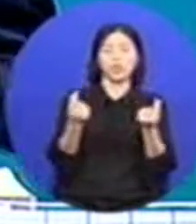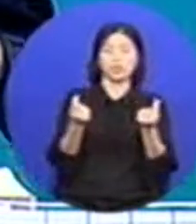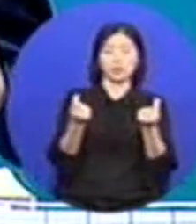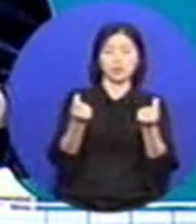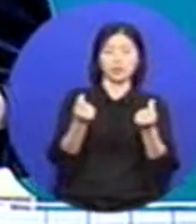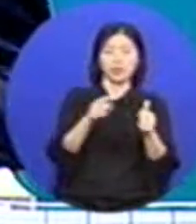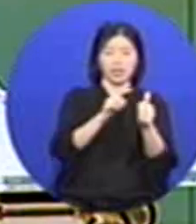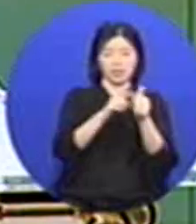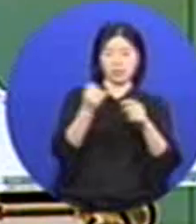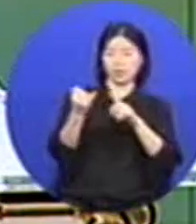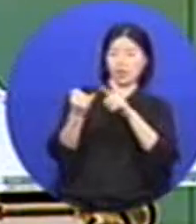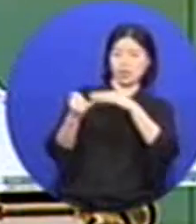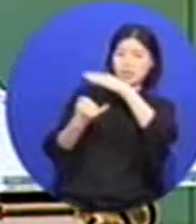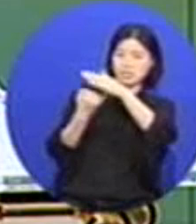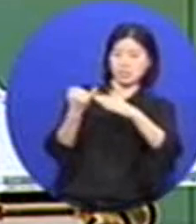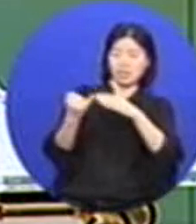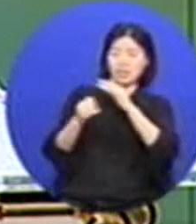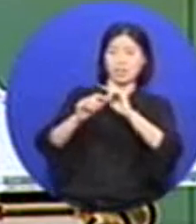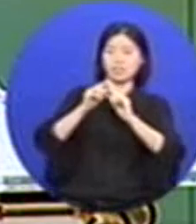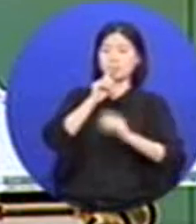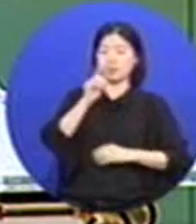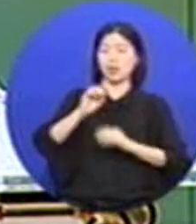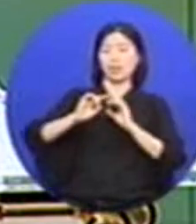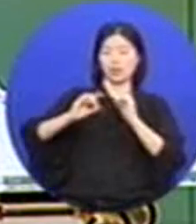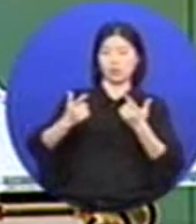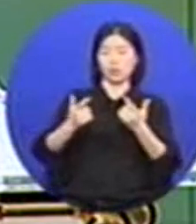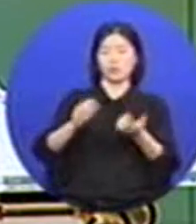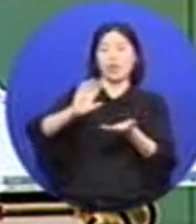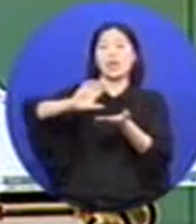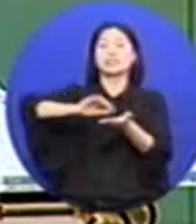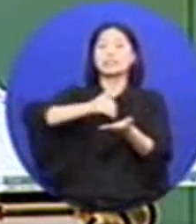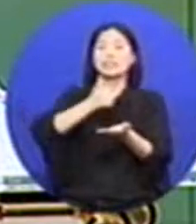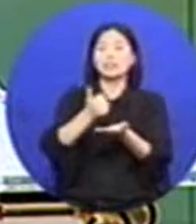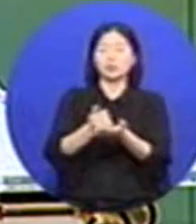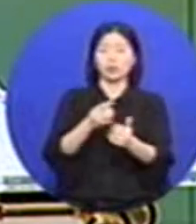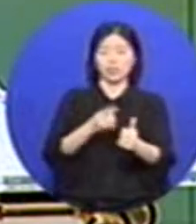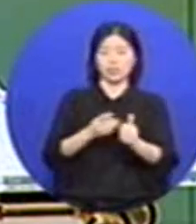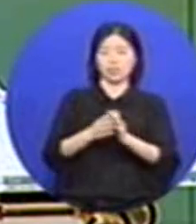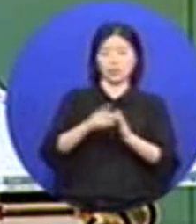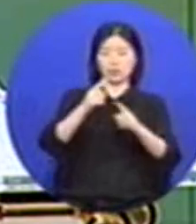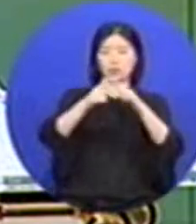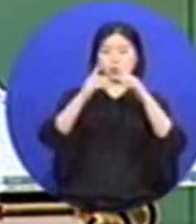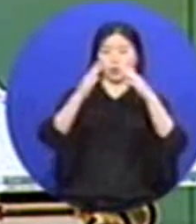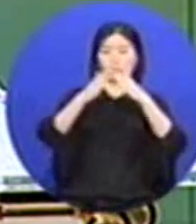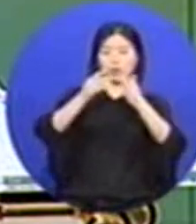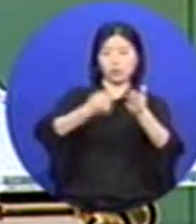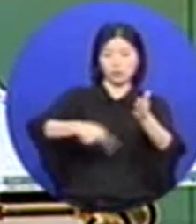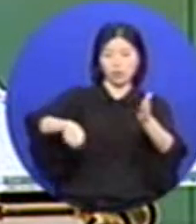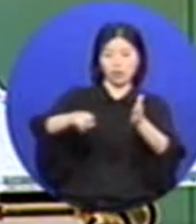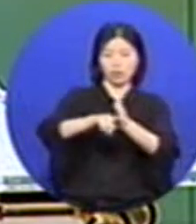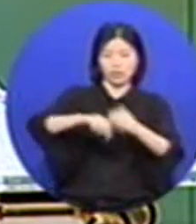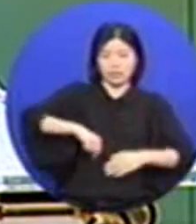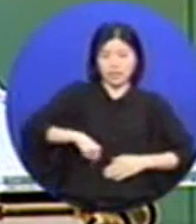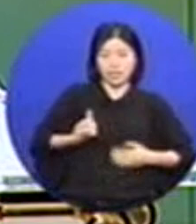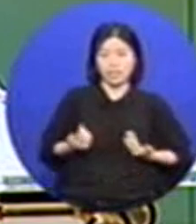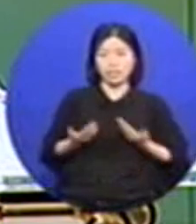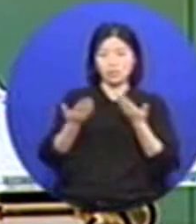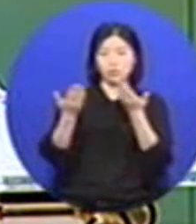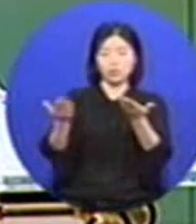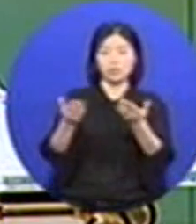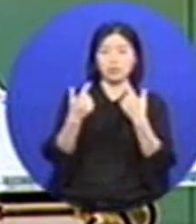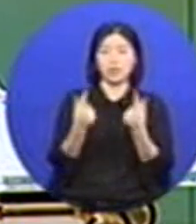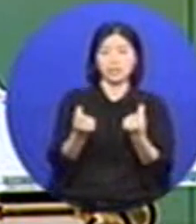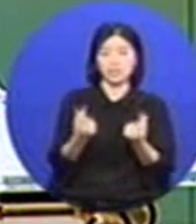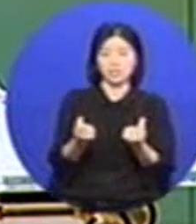아내를 사랑하라고 만 하지 않고 그리스도께서 교회를 위하여 자기를 주신 같이 그렇게